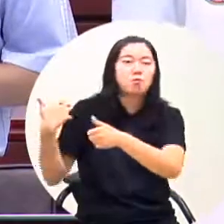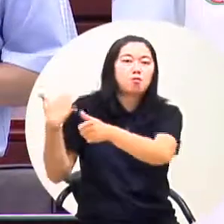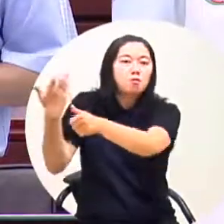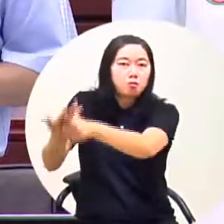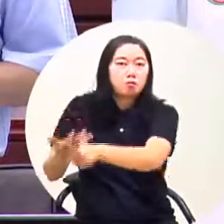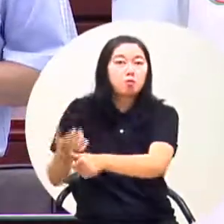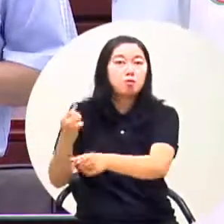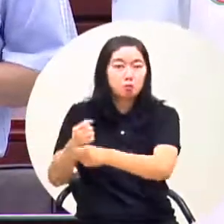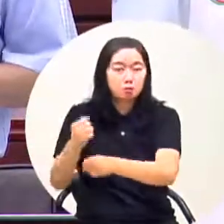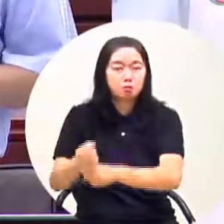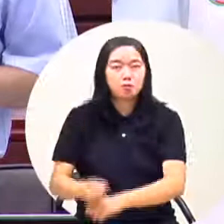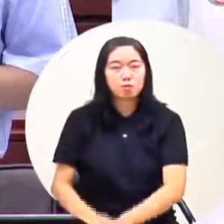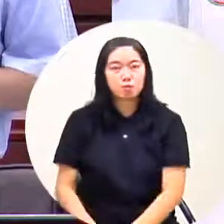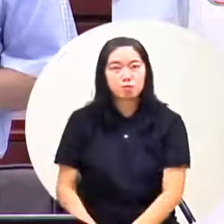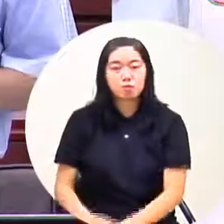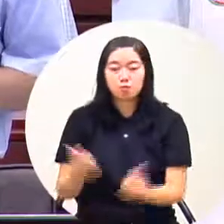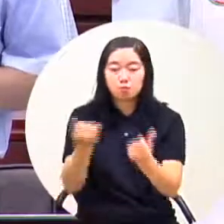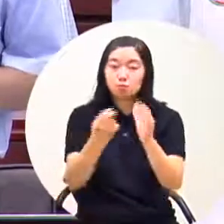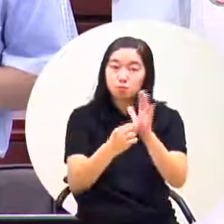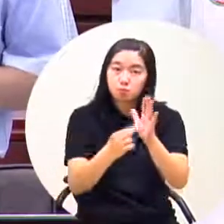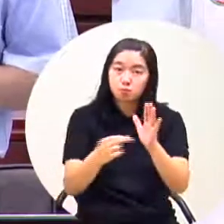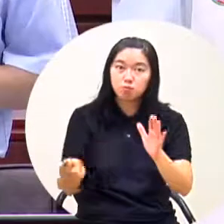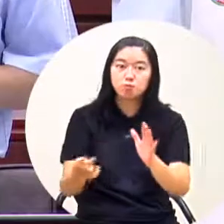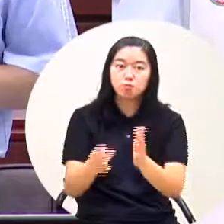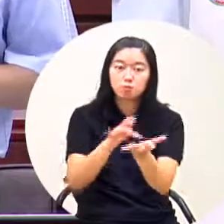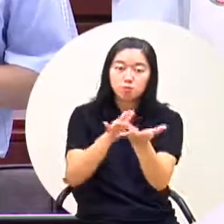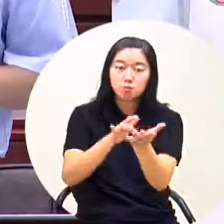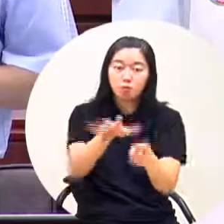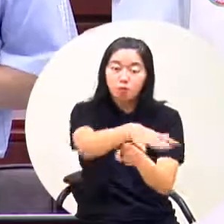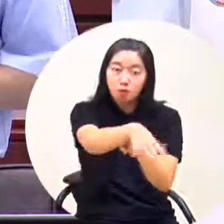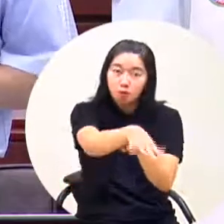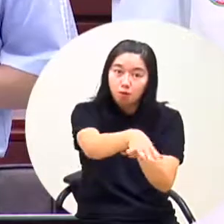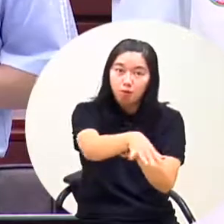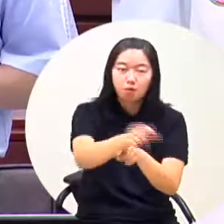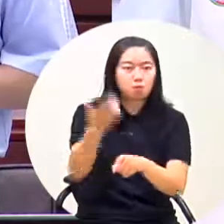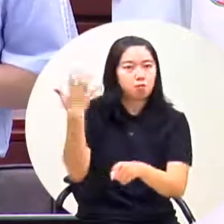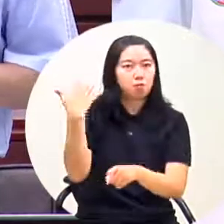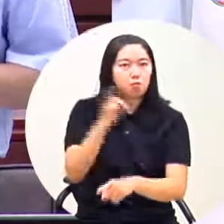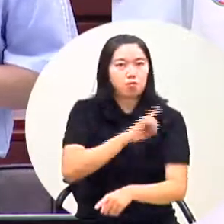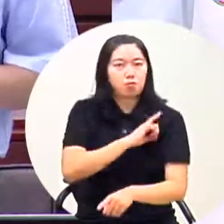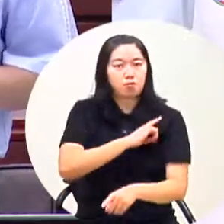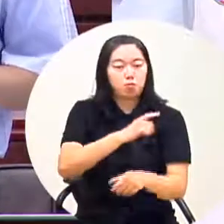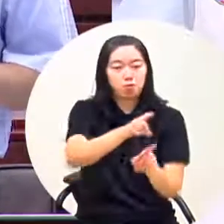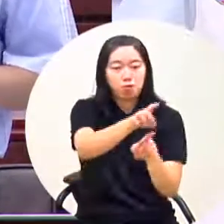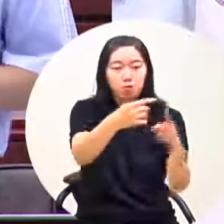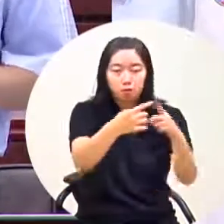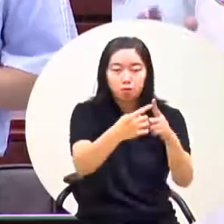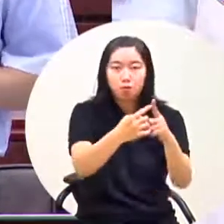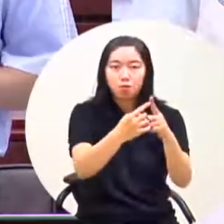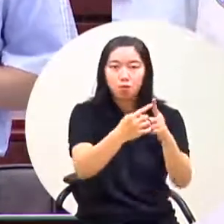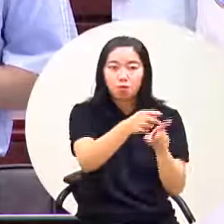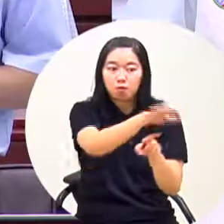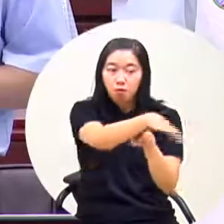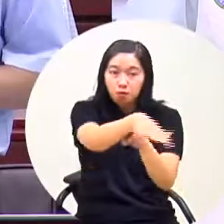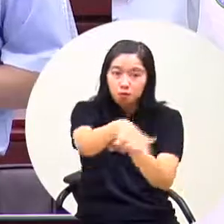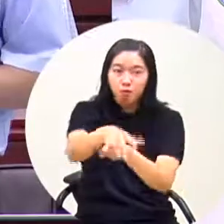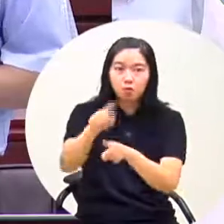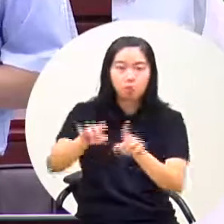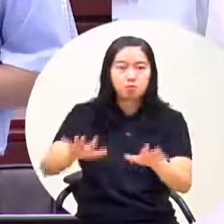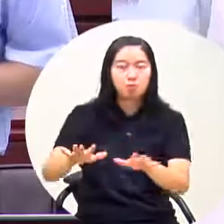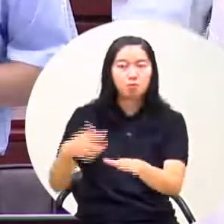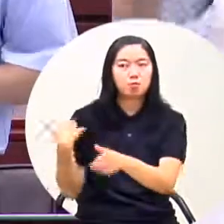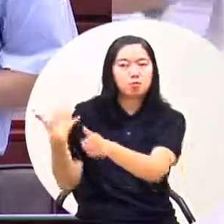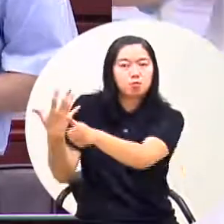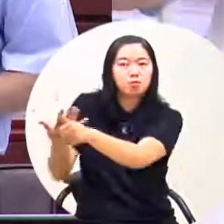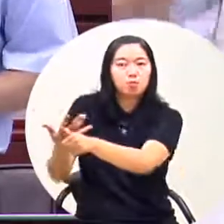会当委外，吼、哦。你所以，比如讲一寡喷药啊的情形，吼、哦，以前可能拢阮队员在喷，即马委外都用委外的方式来处理，